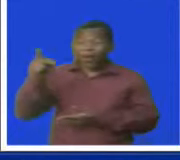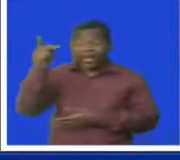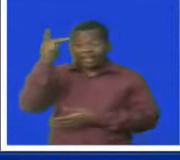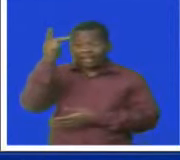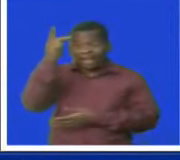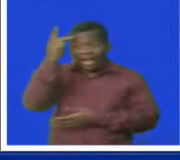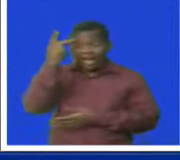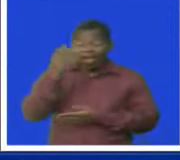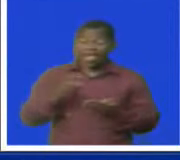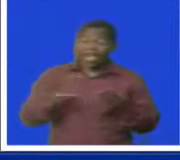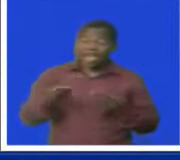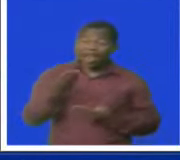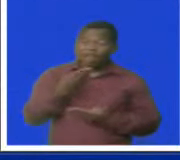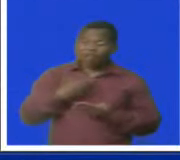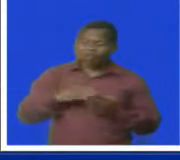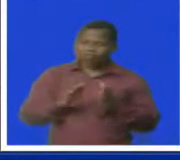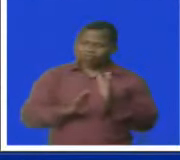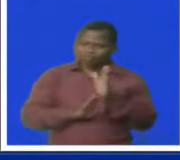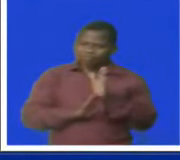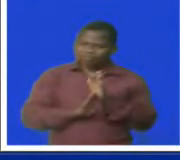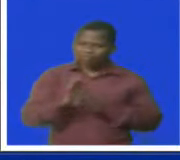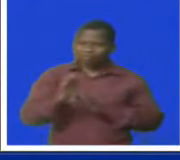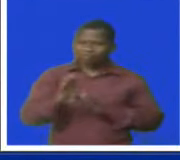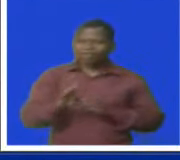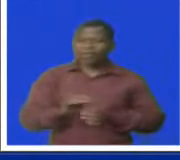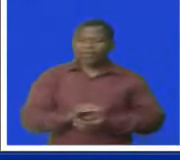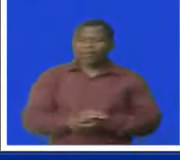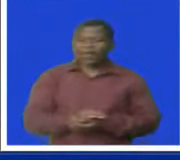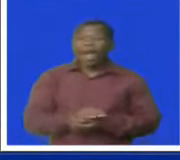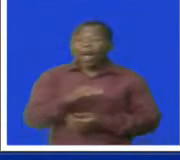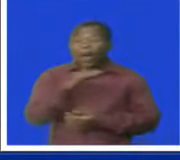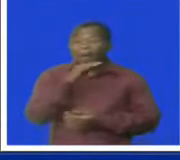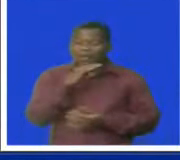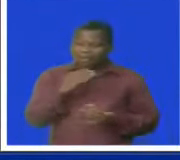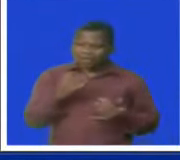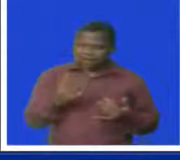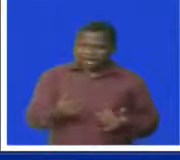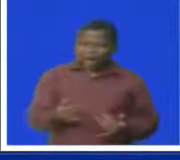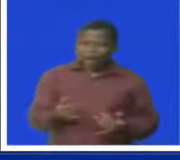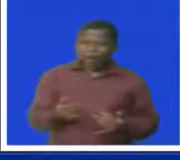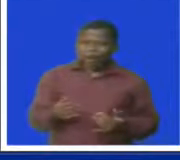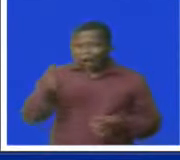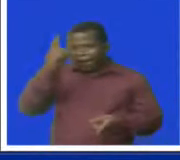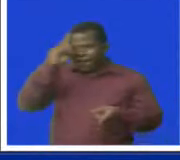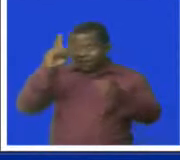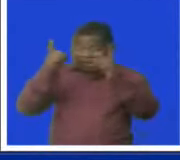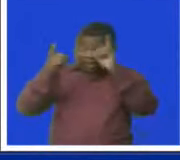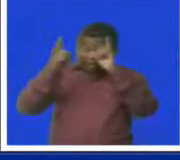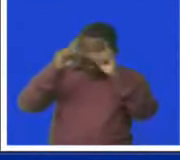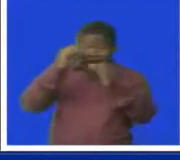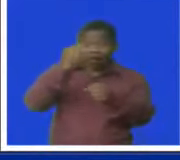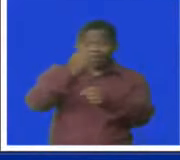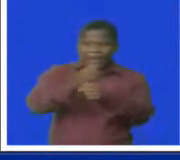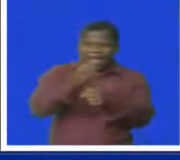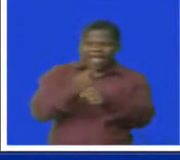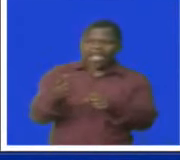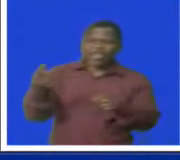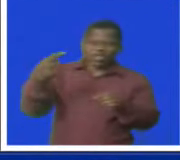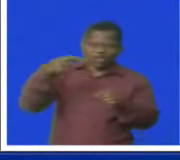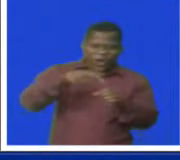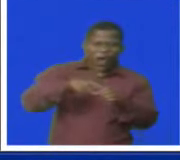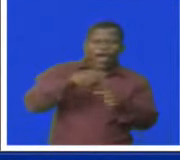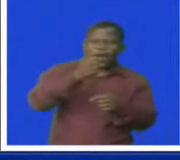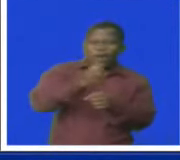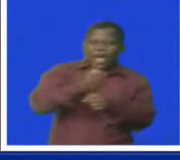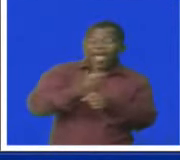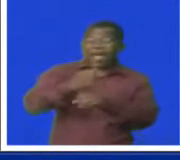ukhona batawuchubeka bavule amathuba emsebenzi esiveni. Sawulandzela umgomo wahulumende we-COVID-19 recovery